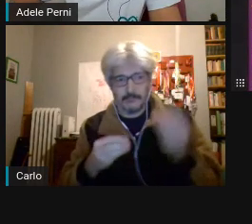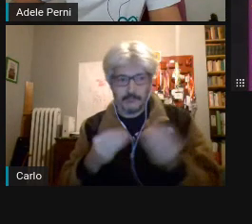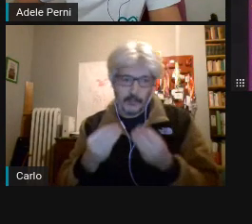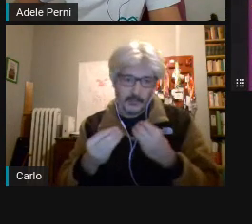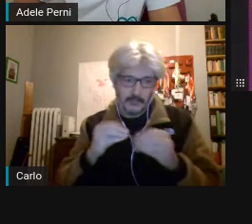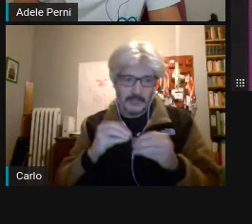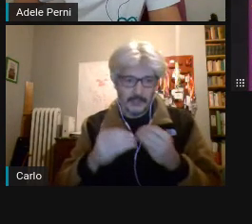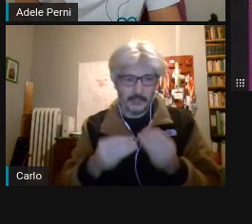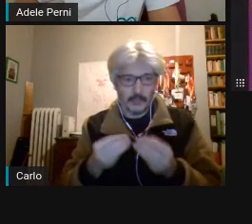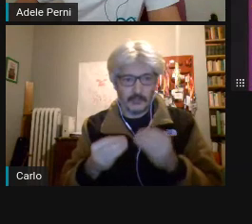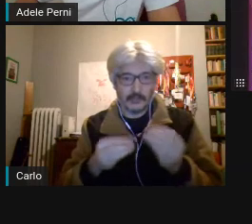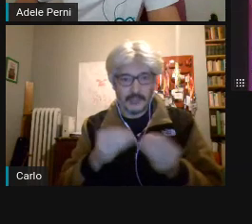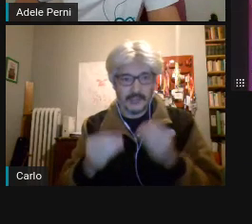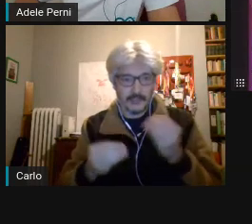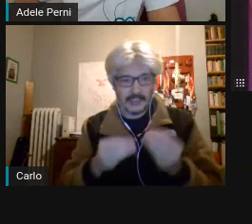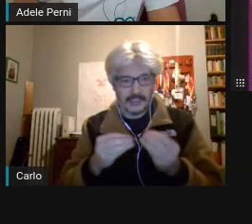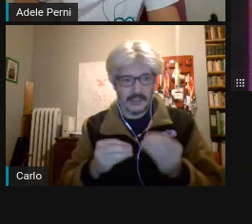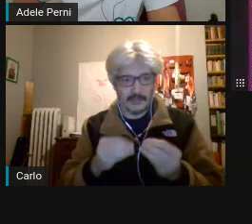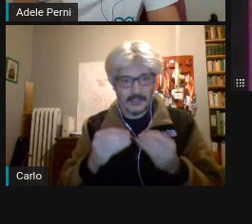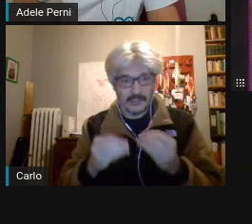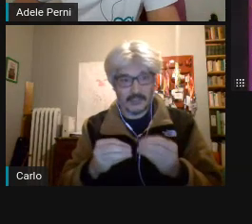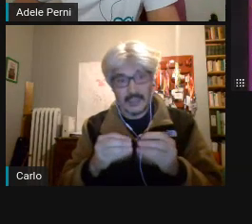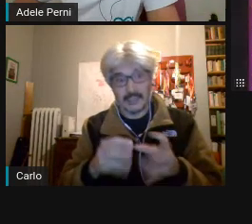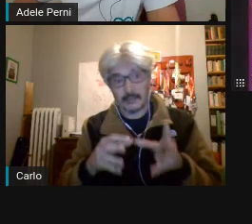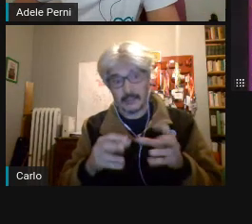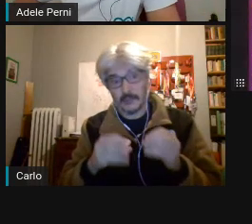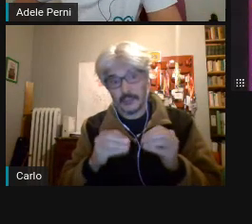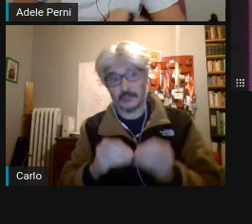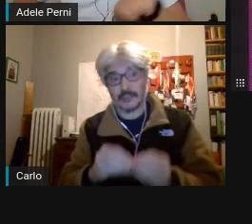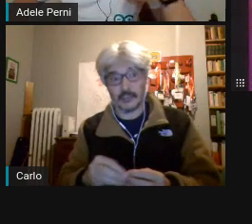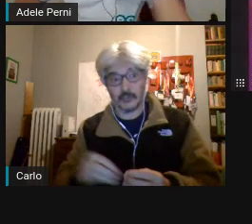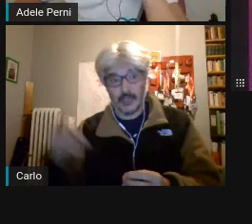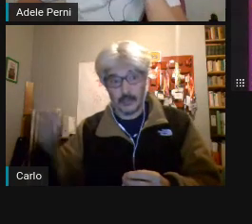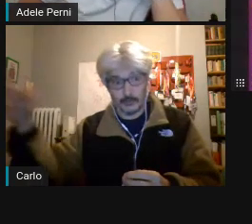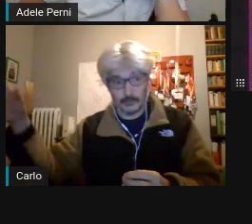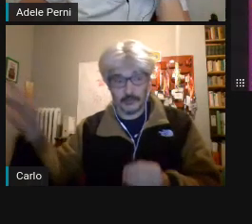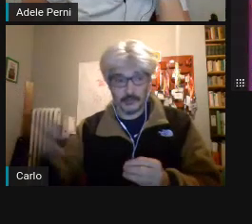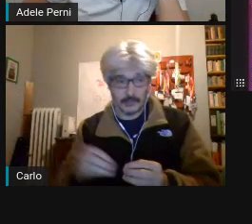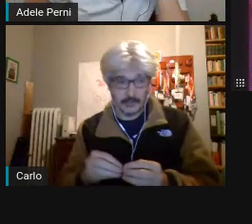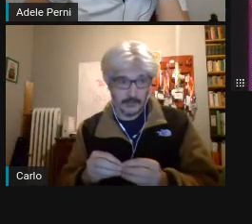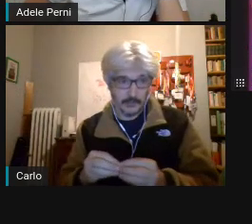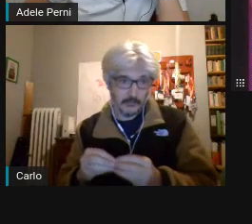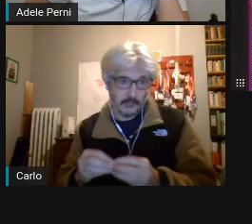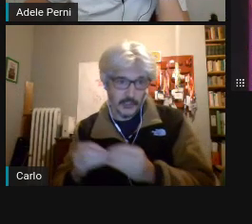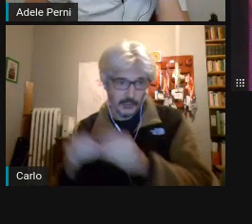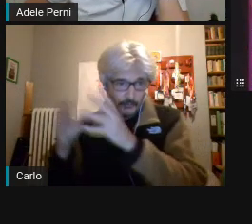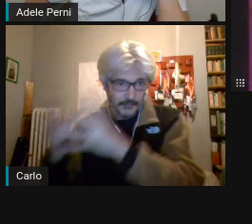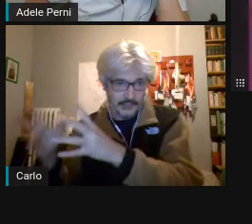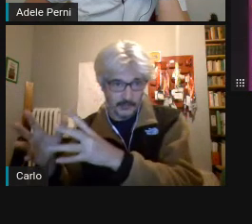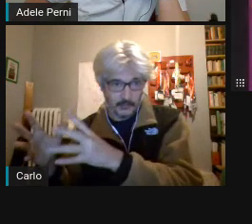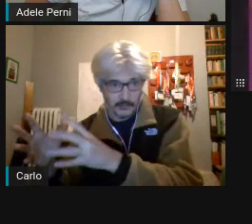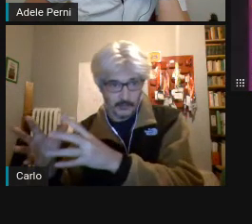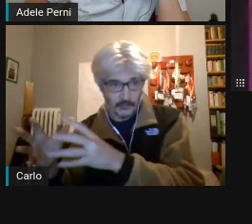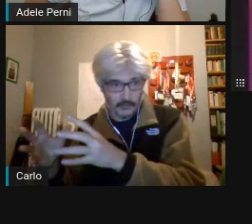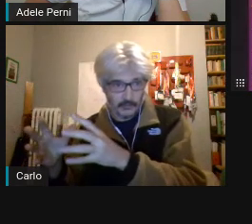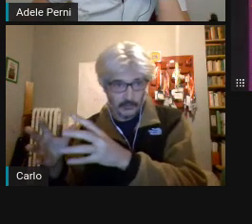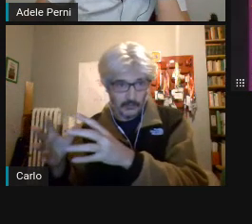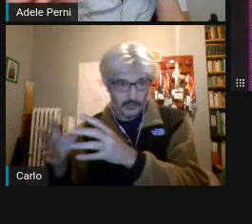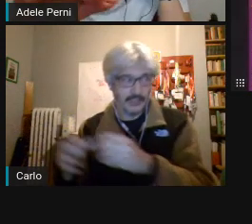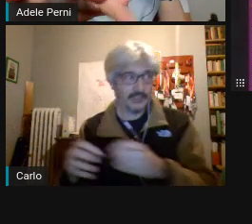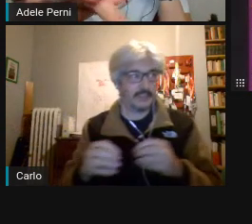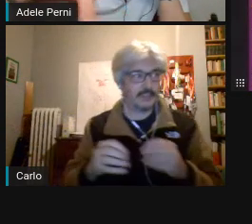poi mettendo in moto tutta una serie di meccanismi interessanti perché non c'è soltanto l'output l'oggetto fisico che tu